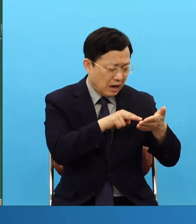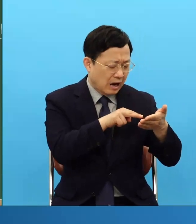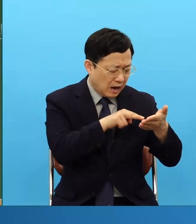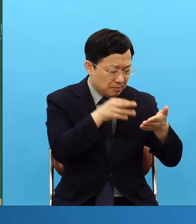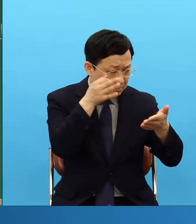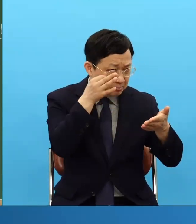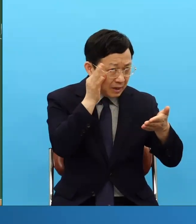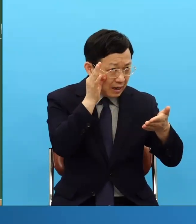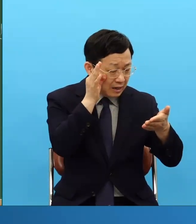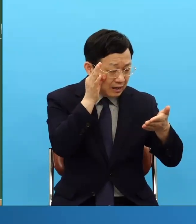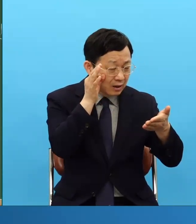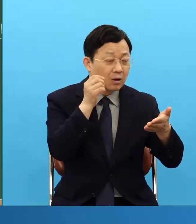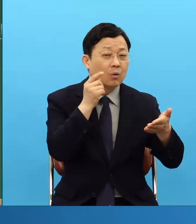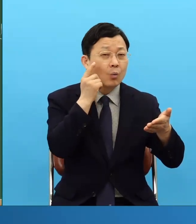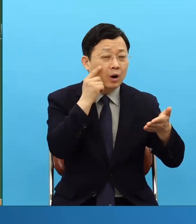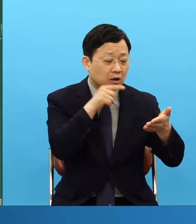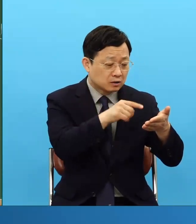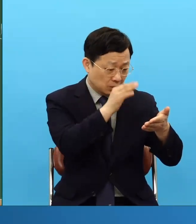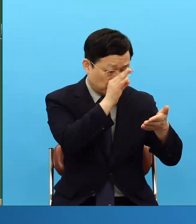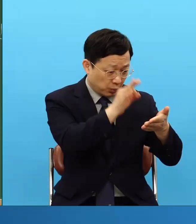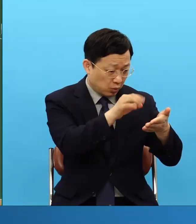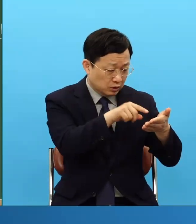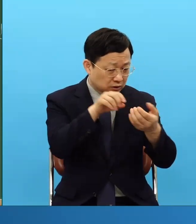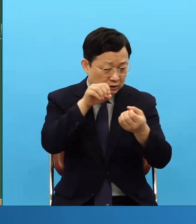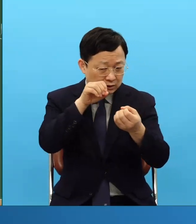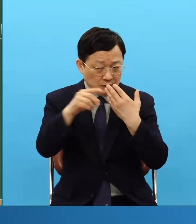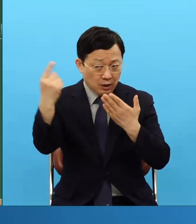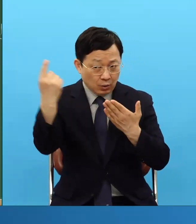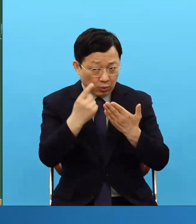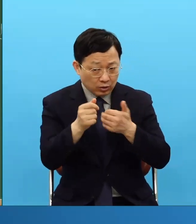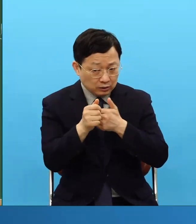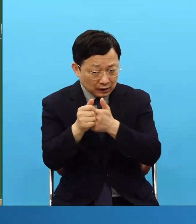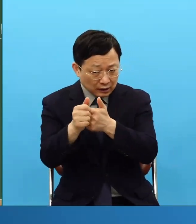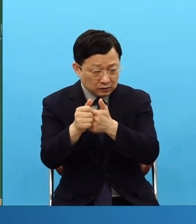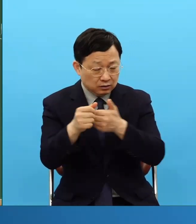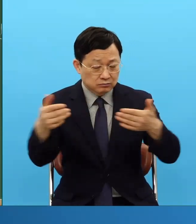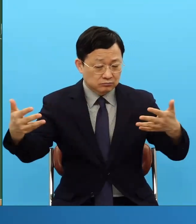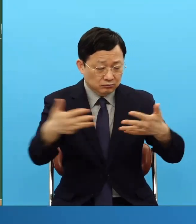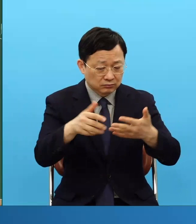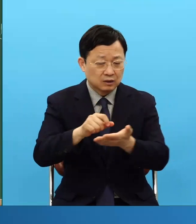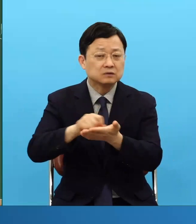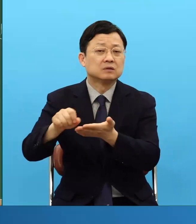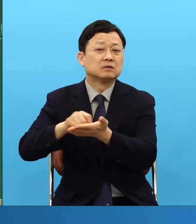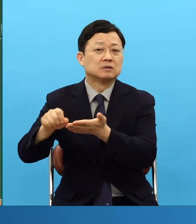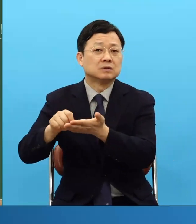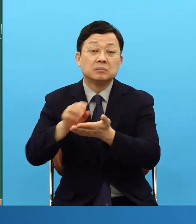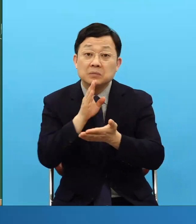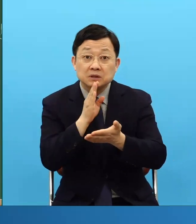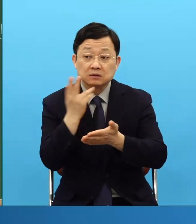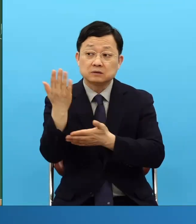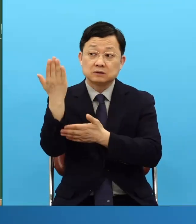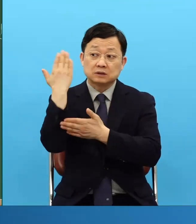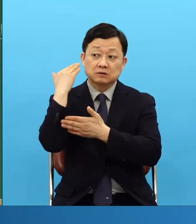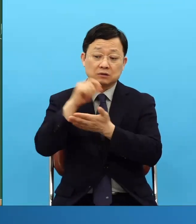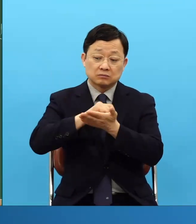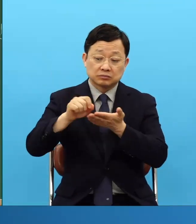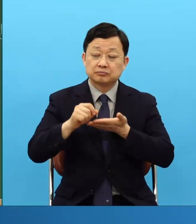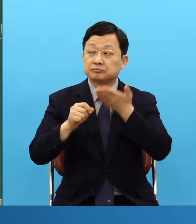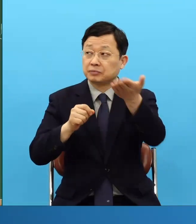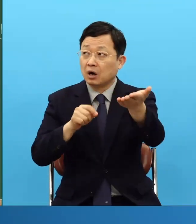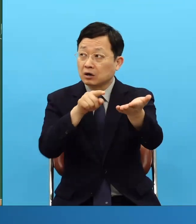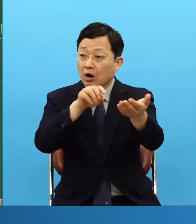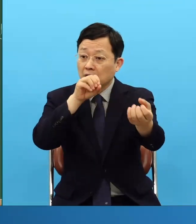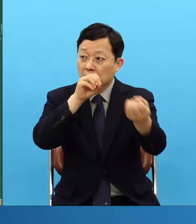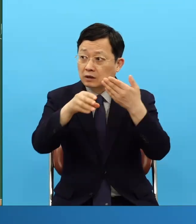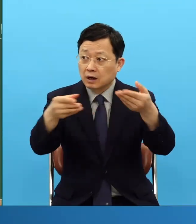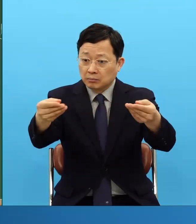the last time. 왜 그러냐면 이제 그거 응답 따라서 응답 온 거를 얘기해야 The 되니까. reason is because according to the answer that came 순서가 from that 있잖아요. message, I have to follow the next message.